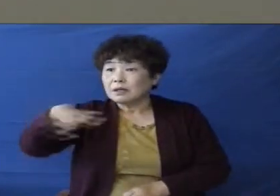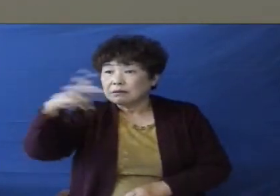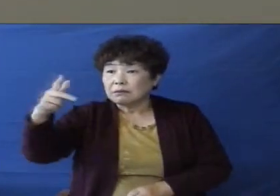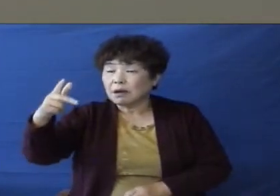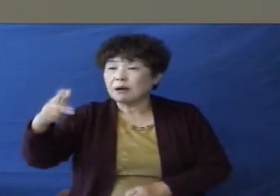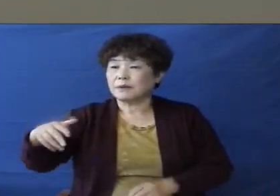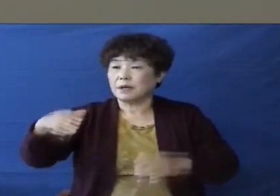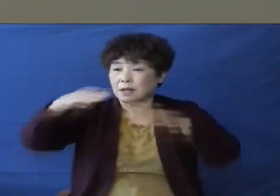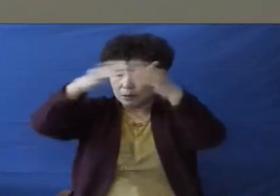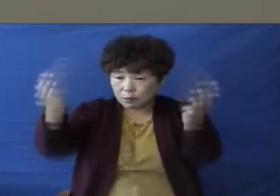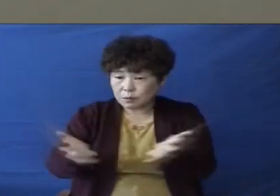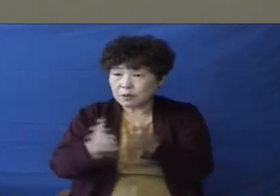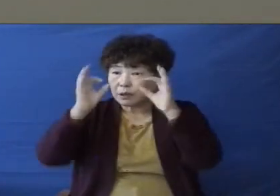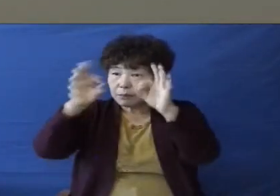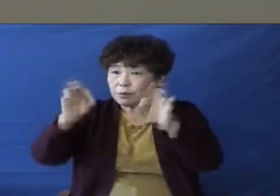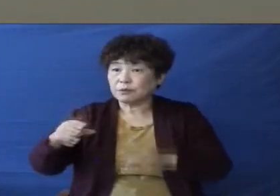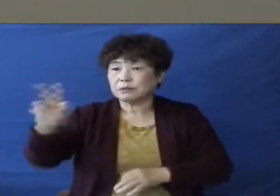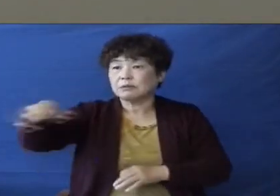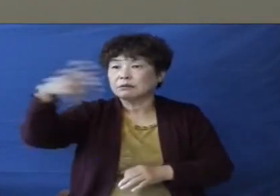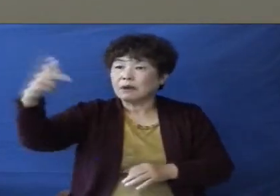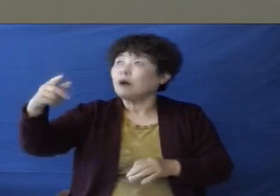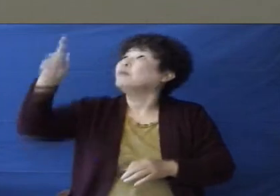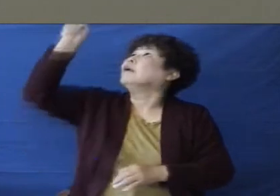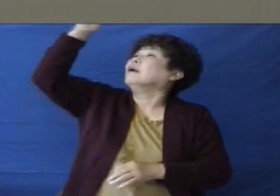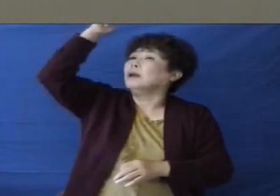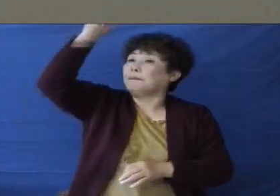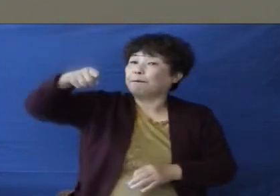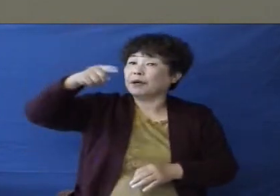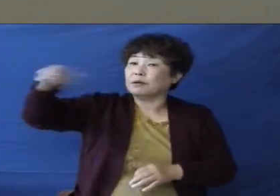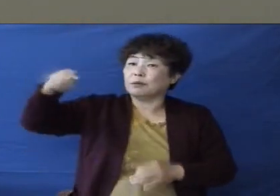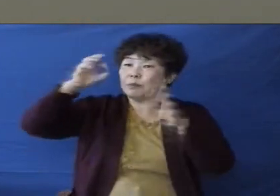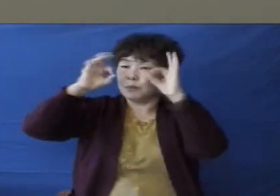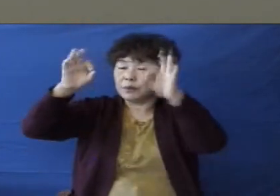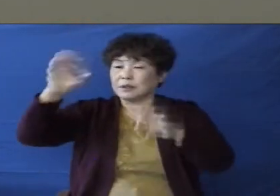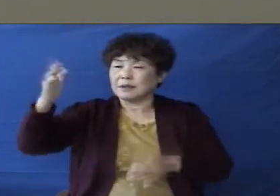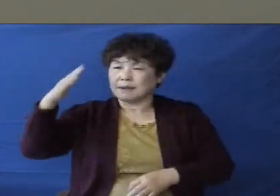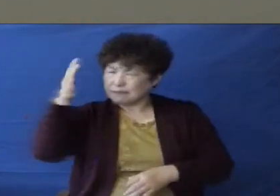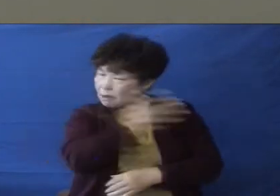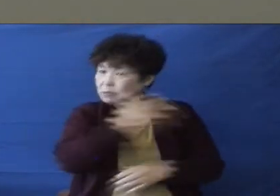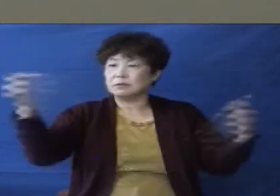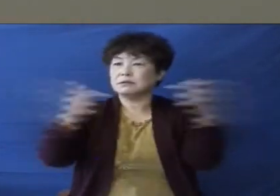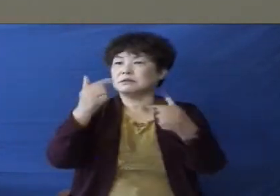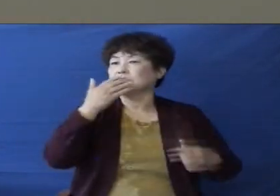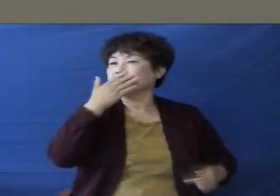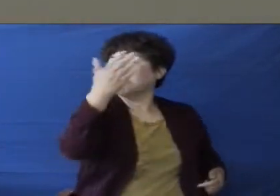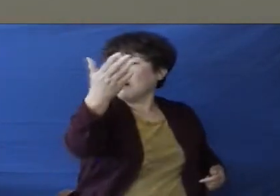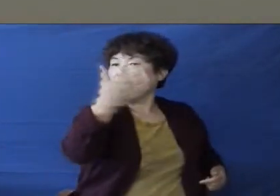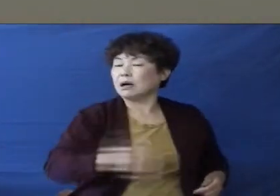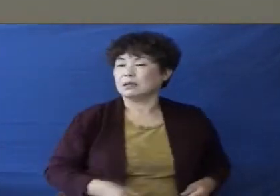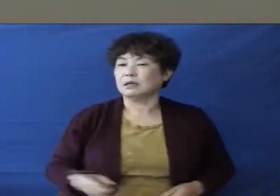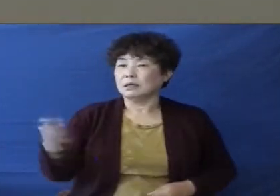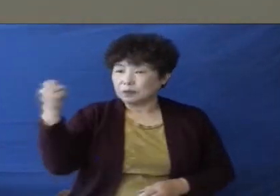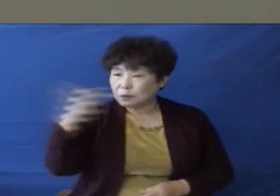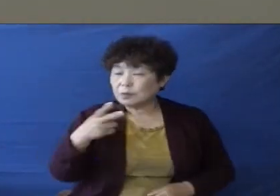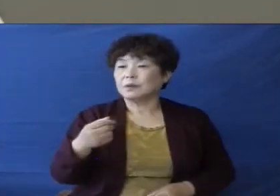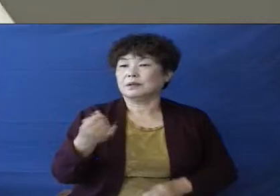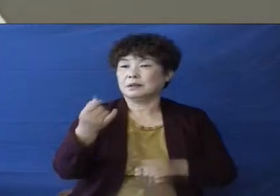깨끗하게 9 침을 봐야죠 어 그리고 또 한 사람은 굉장히 그 교회에 오래 된 권사님